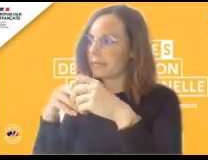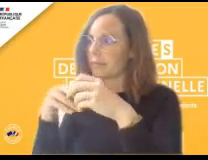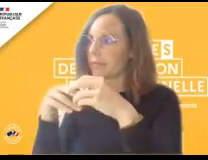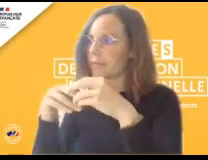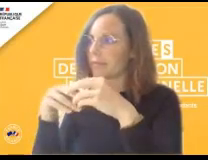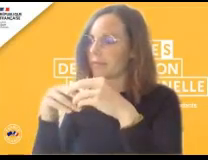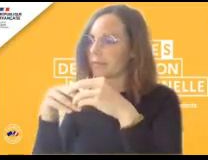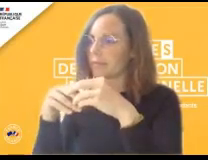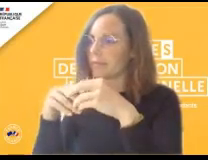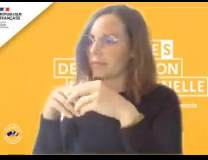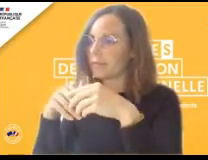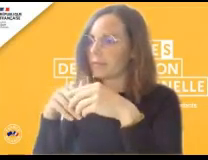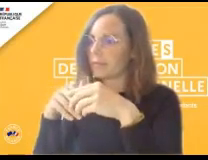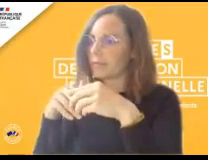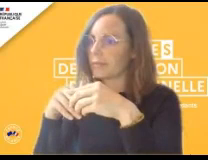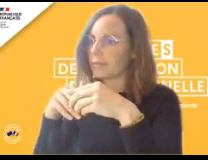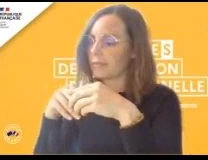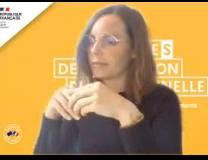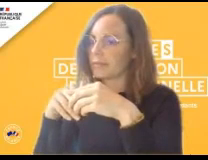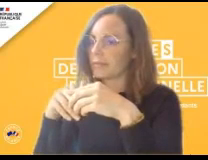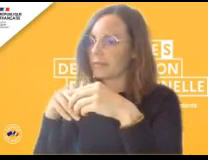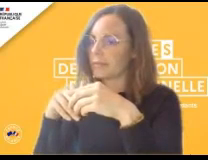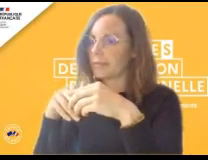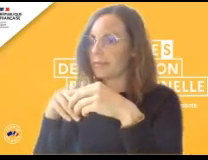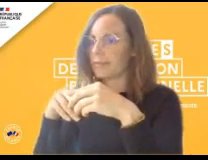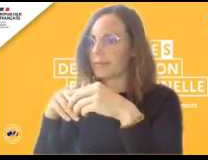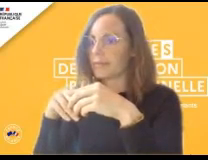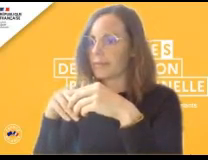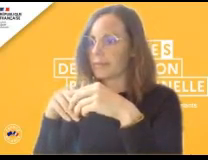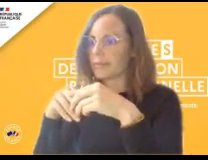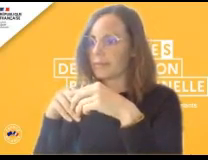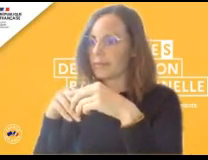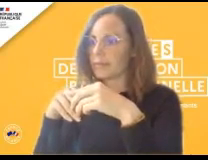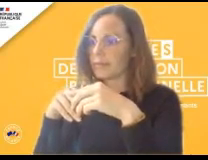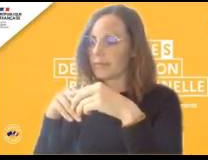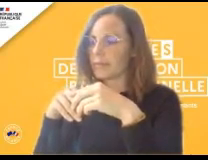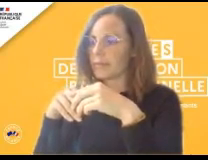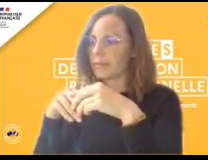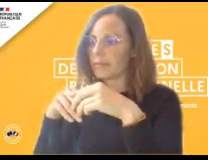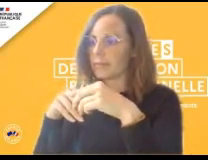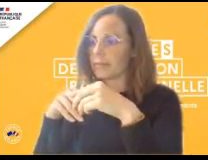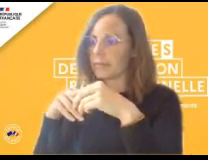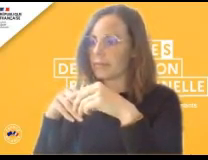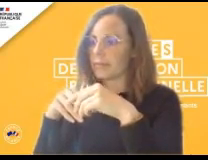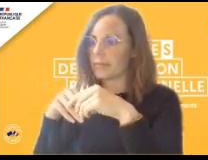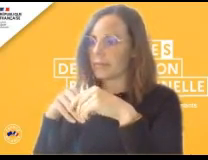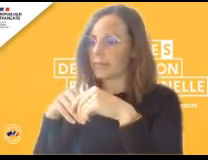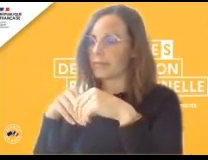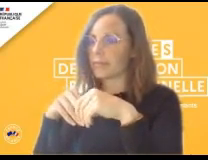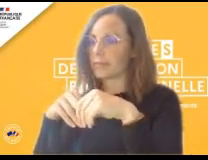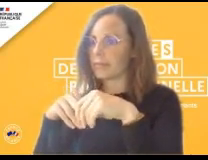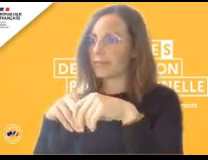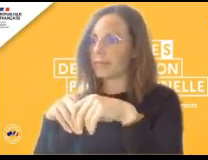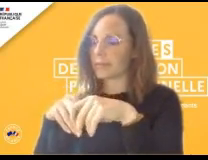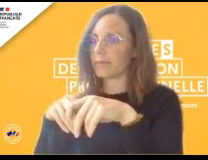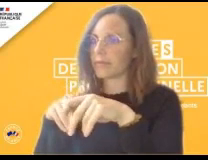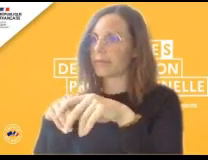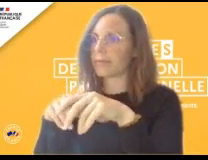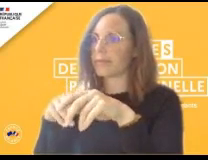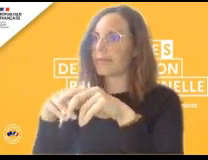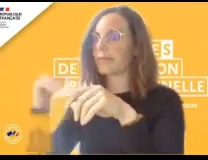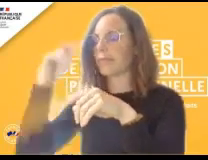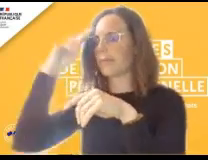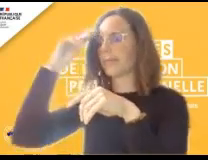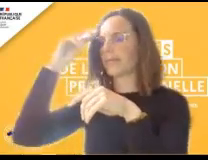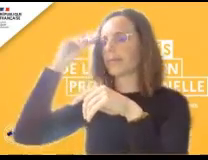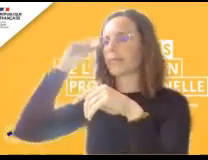besoin de prendre du temps pour poser des choses et une réflexion personnelle assez forte. Et donc, le cadre du bilan lui a permis